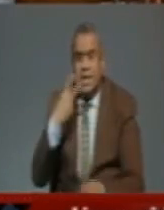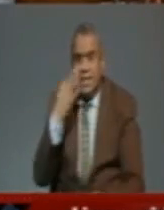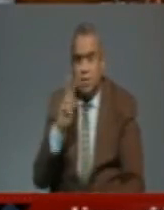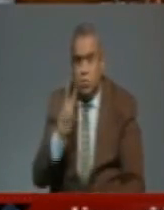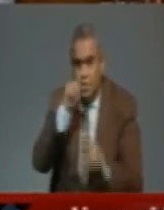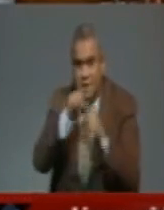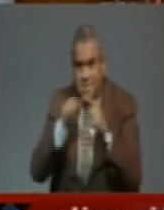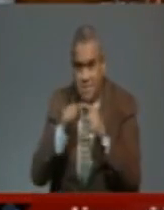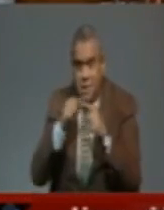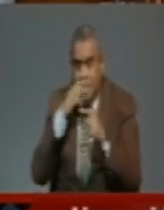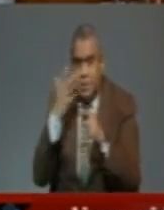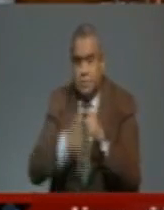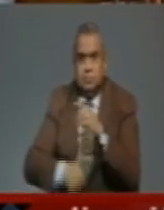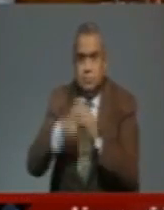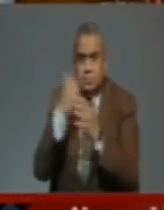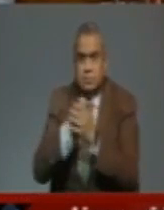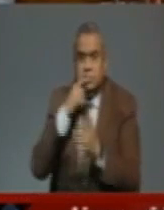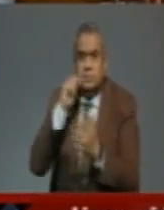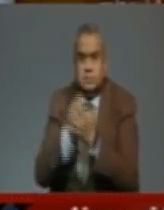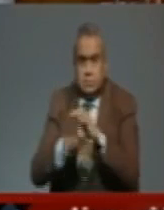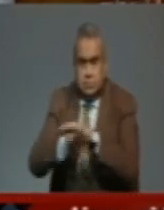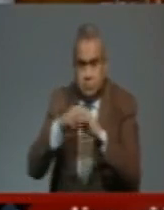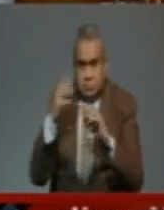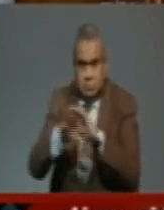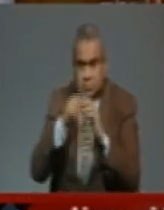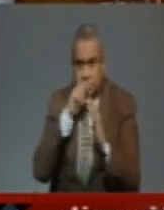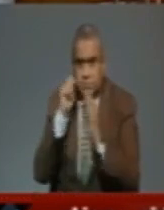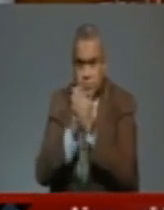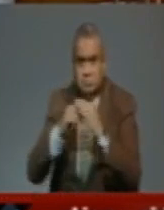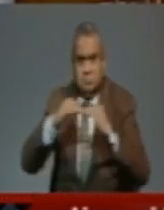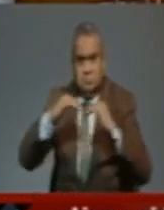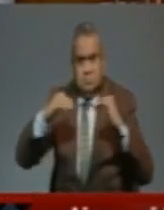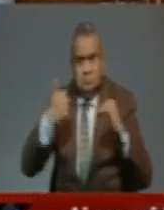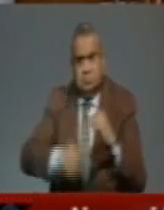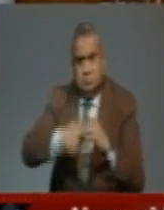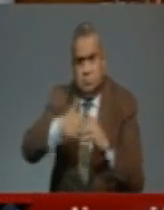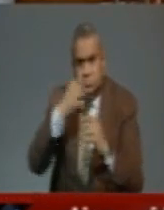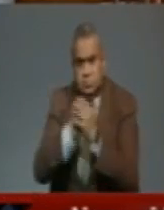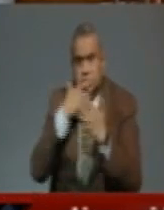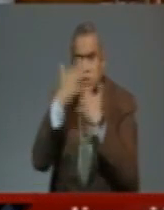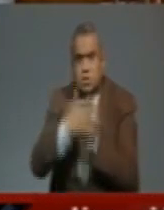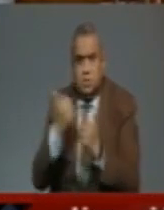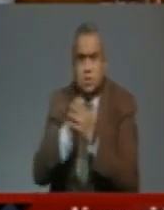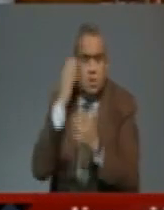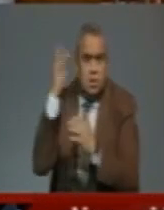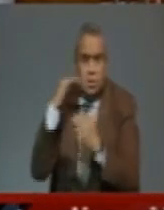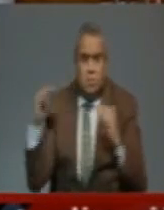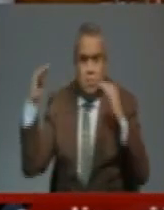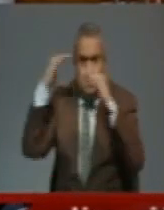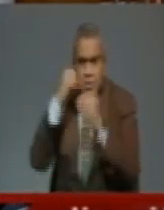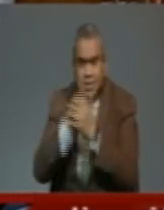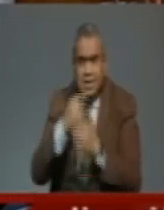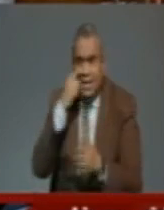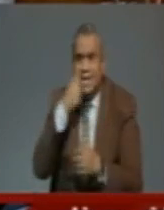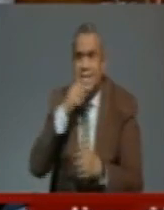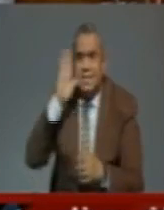تنفيذها الى 50%، بتنفذ اعمال تحسين التربه فعلا الشركه القابضه للطرق والكباري، سواء شركه النيل لانشاء الطرق